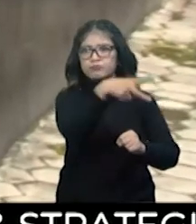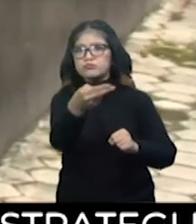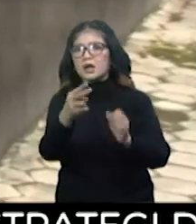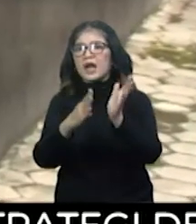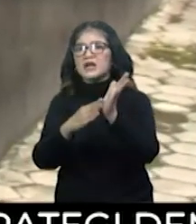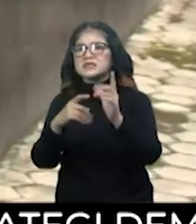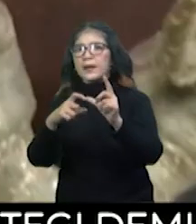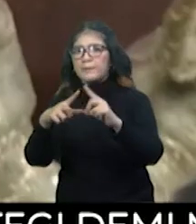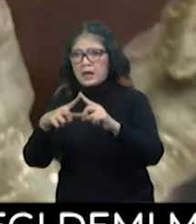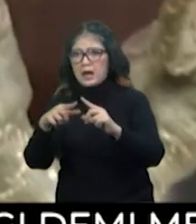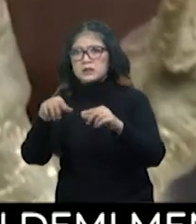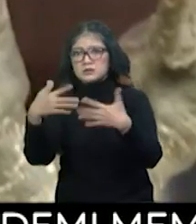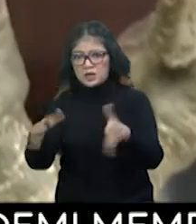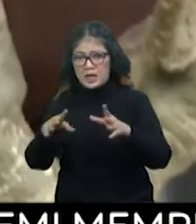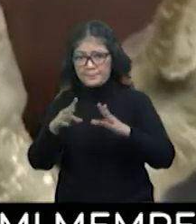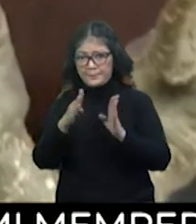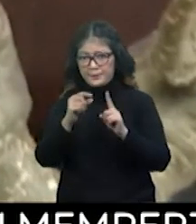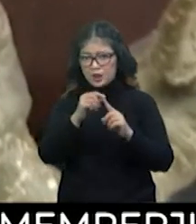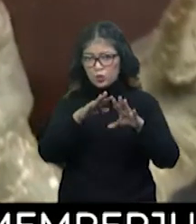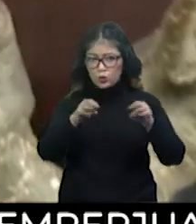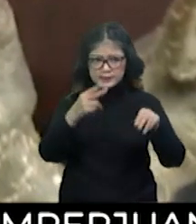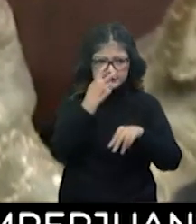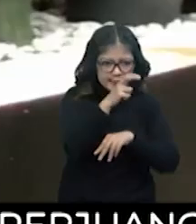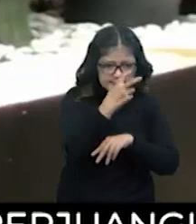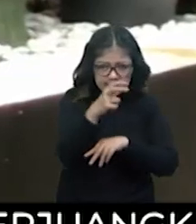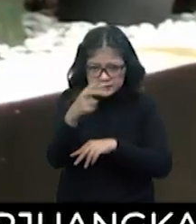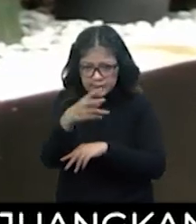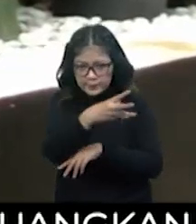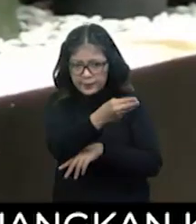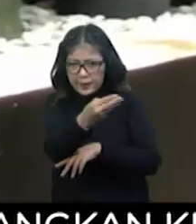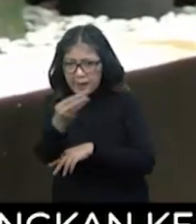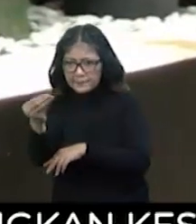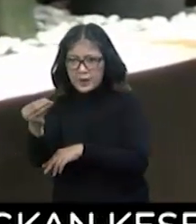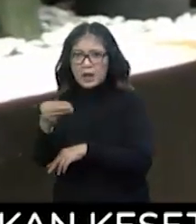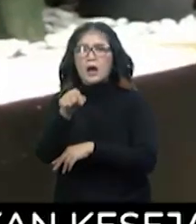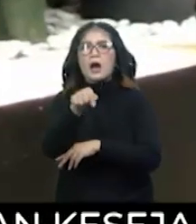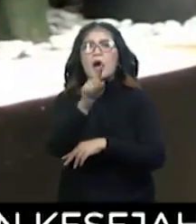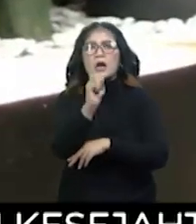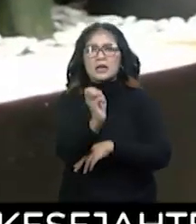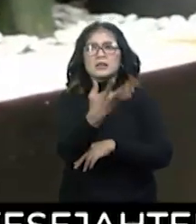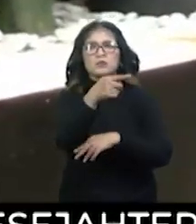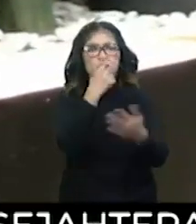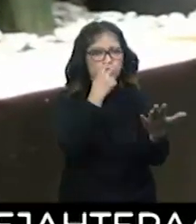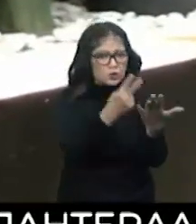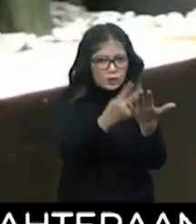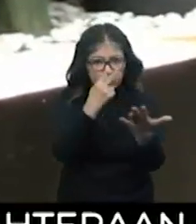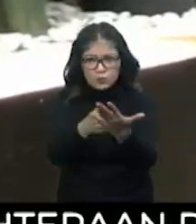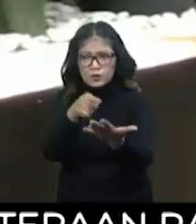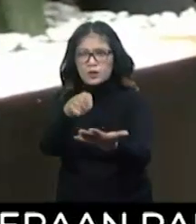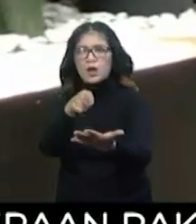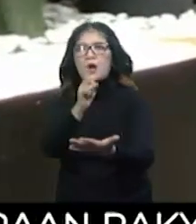setempat mengantisipasi meluasnya sebaran COVID-19. Sampai saat ini belum terkonfirmasi adanya virus